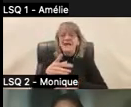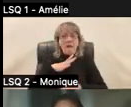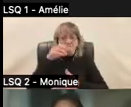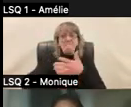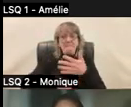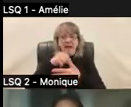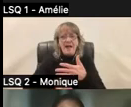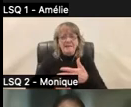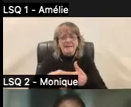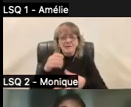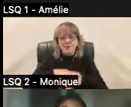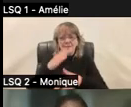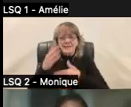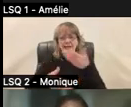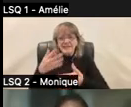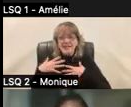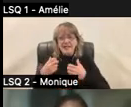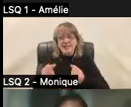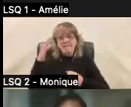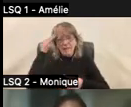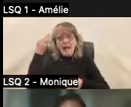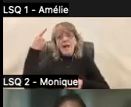de santé mentale disponibles pour les réfugiés.